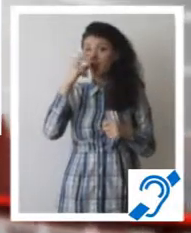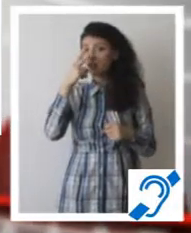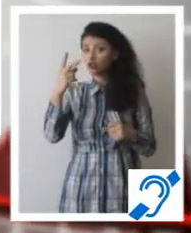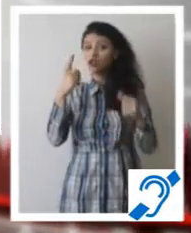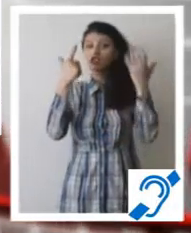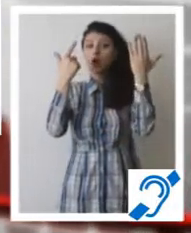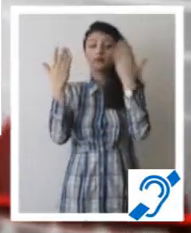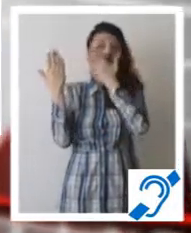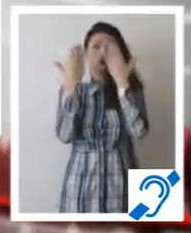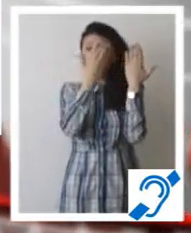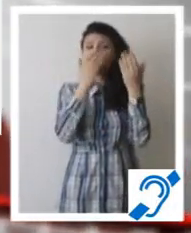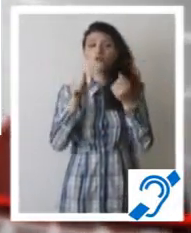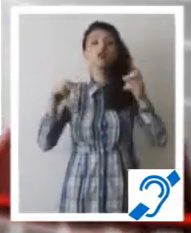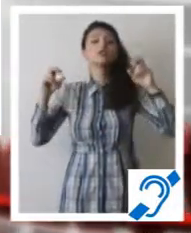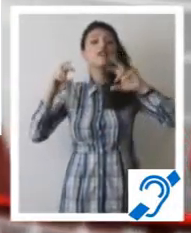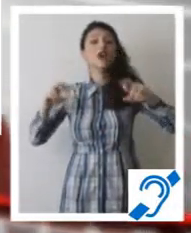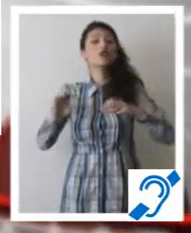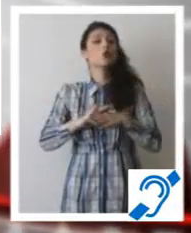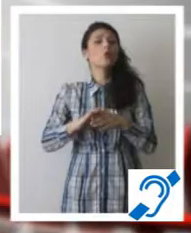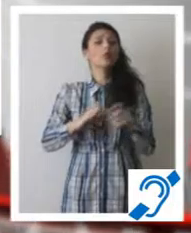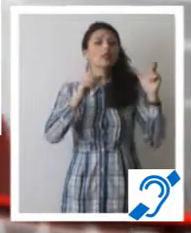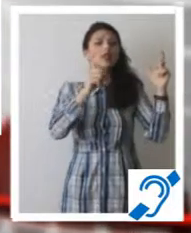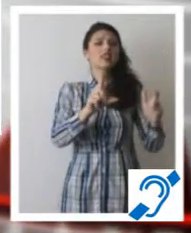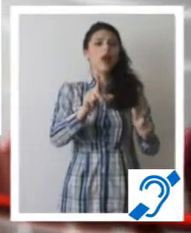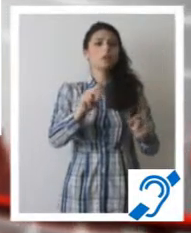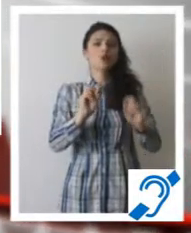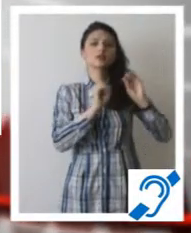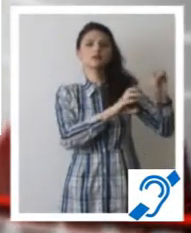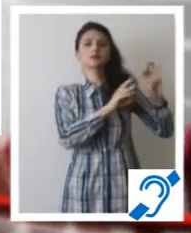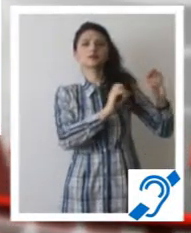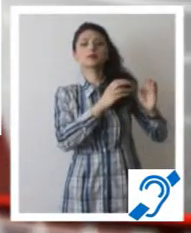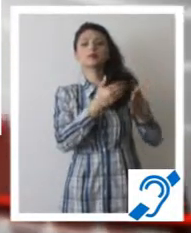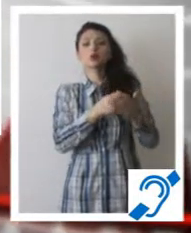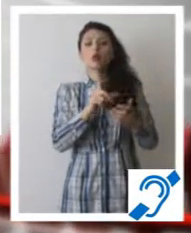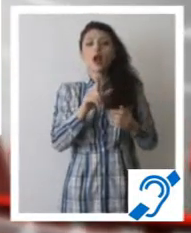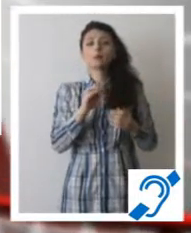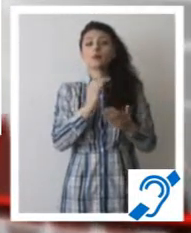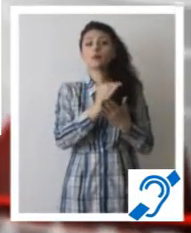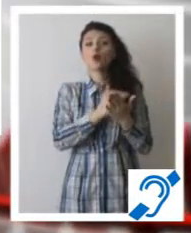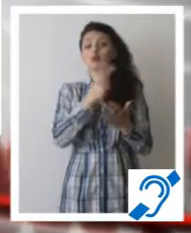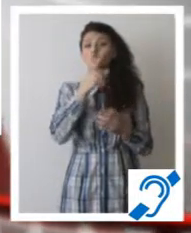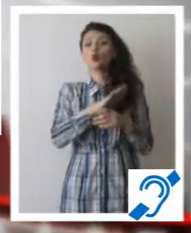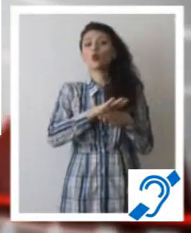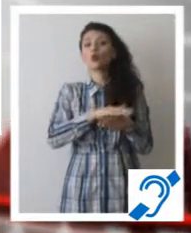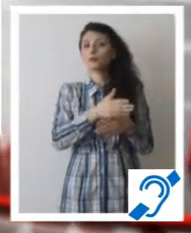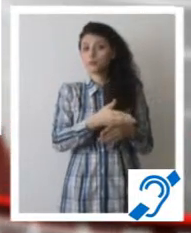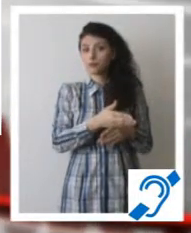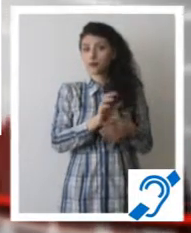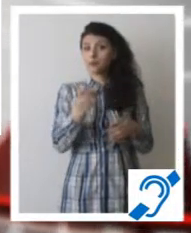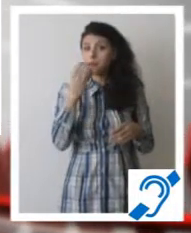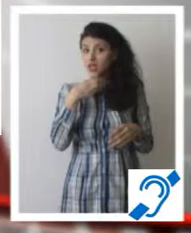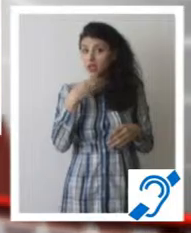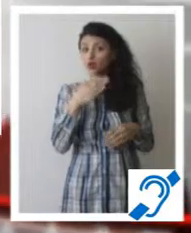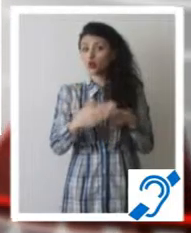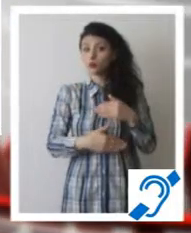școli din Argeș, în care au fost verificate modalitățile de depozitare și de repartizare a produselor care compun programul Lapte, Corn și Măr. În urma